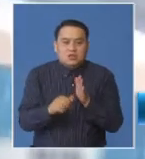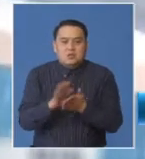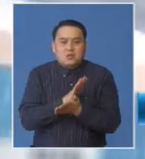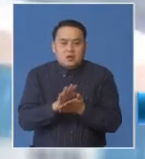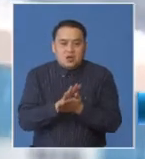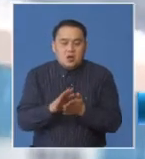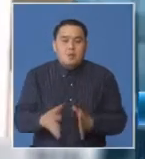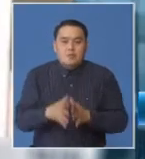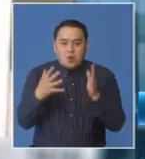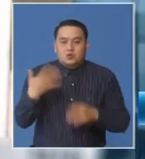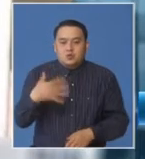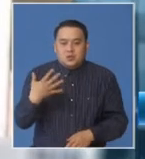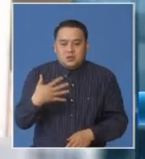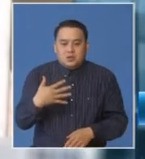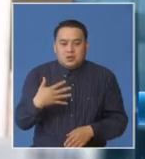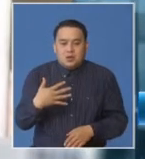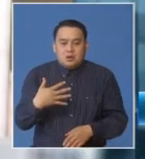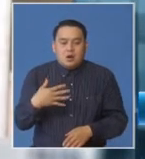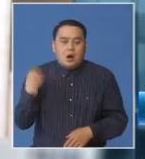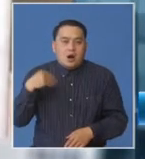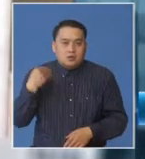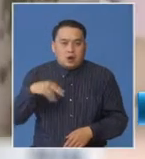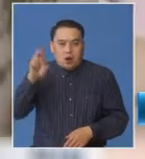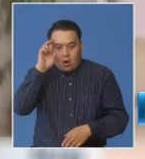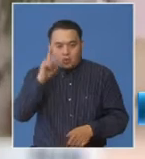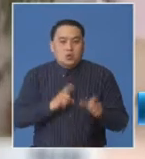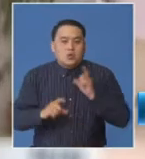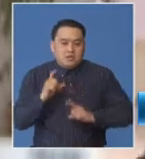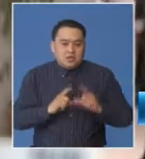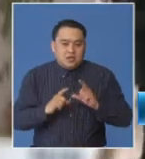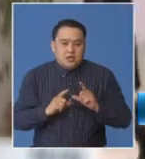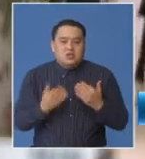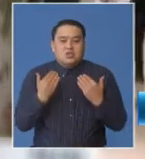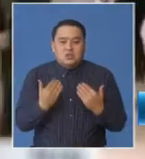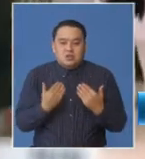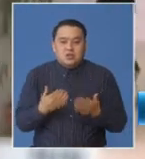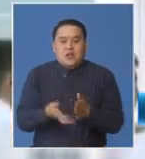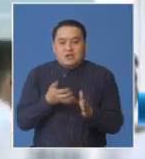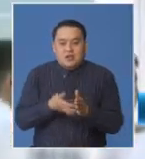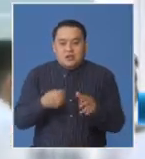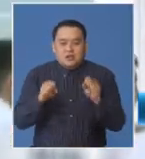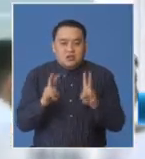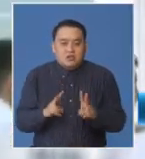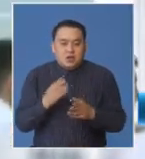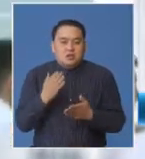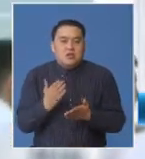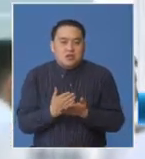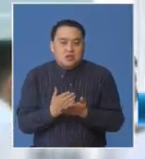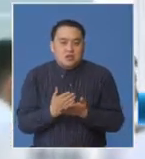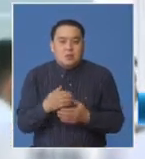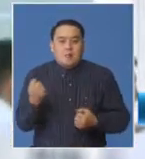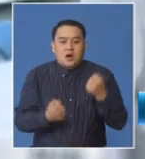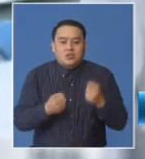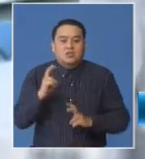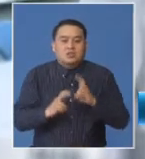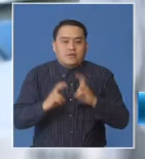Из них больше 50 достаются Актаускому госуниверситету. Настоящую нехватку специалистов испытывает Актауский